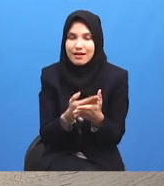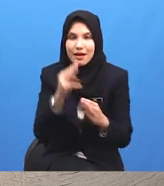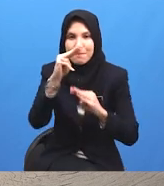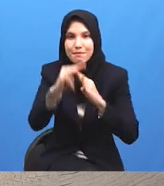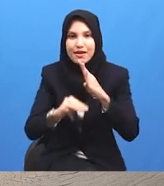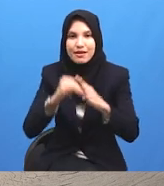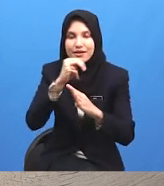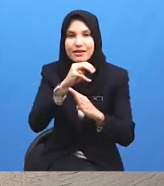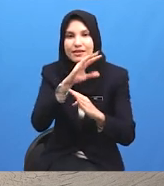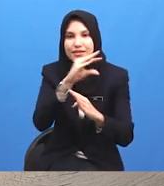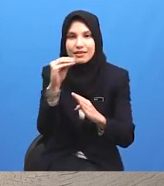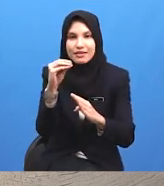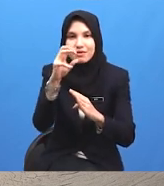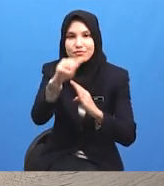asteroid.